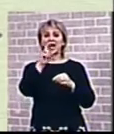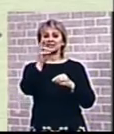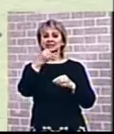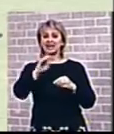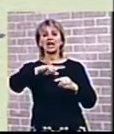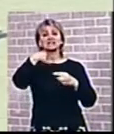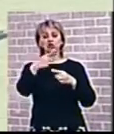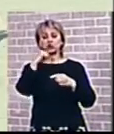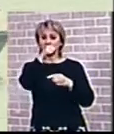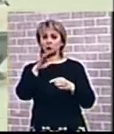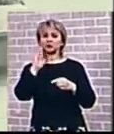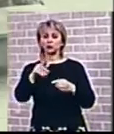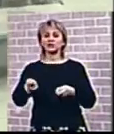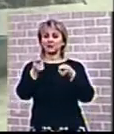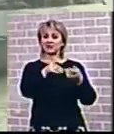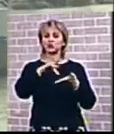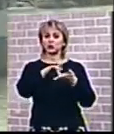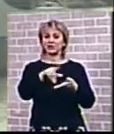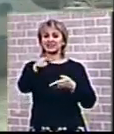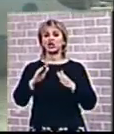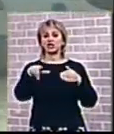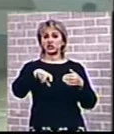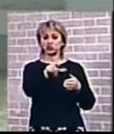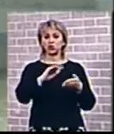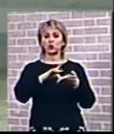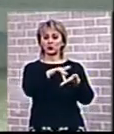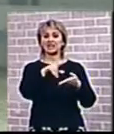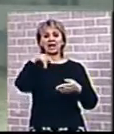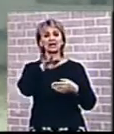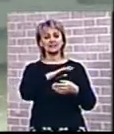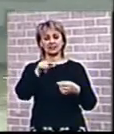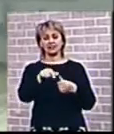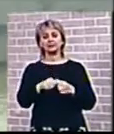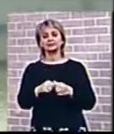со следующего года станет возить туристов в речных круизах по России.